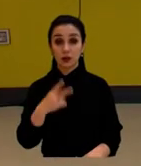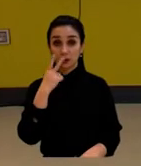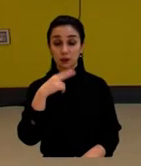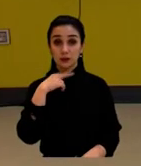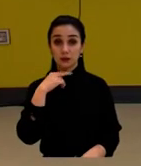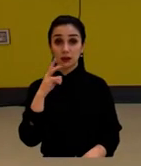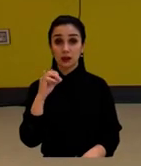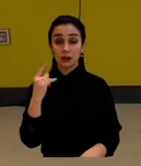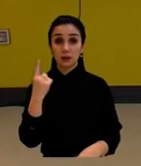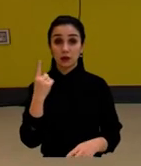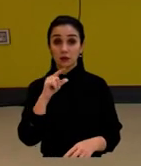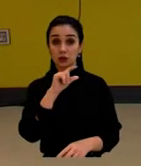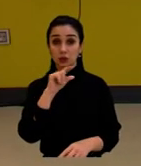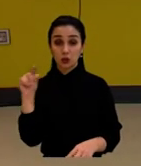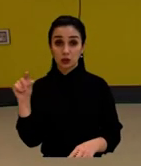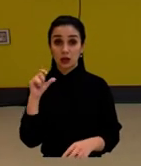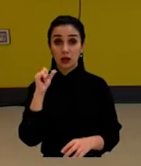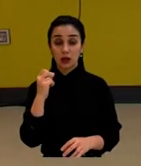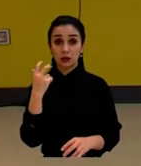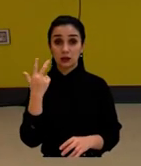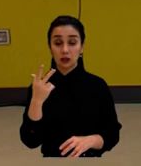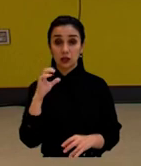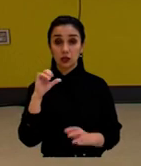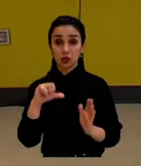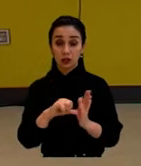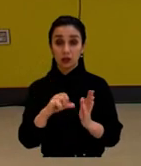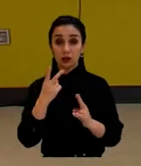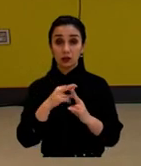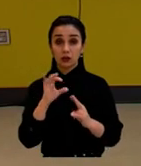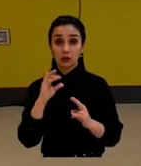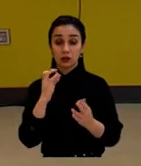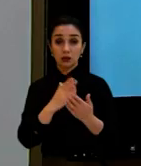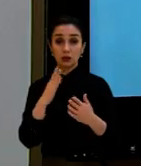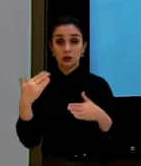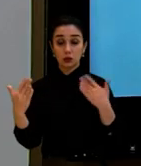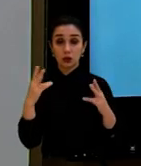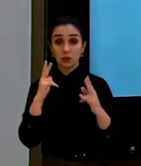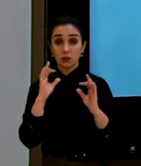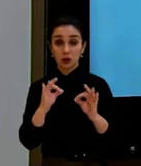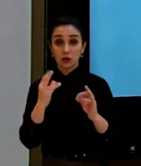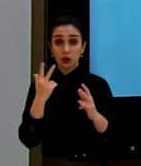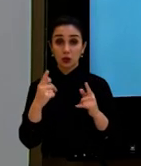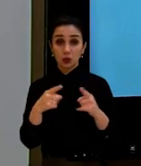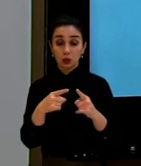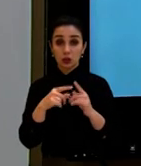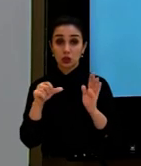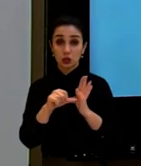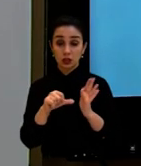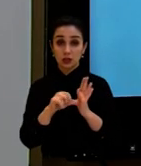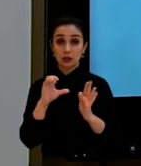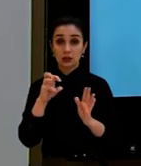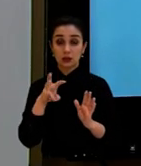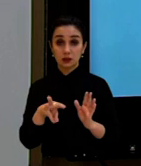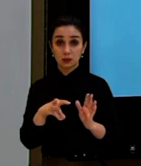Обратите внимание на первую строчку. А3, 6. Это означает, сторона правильного треугольника